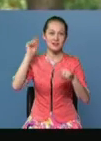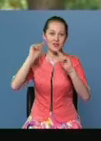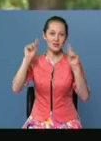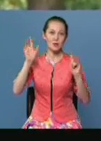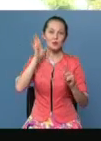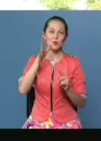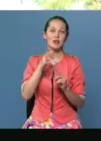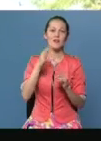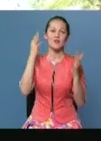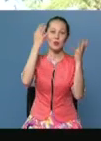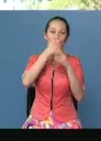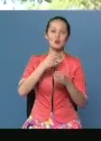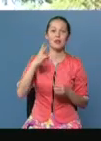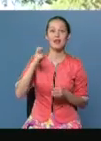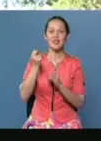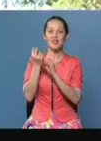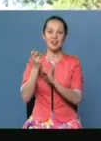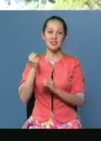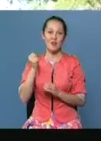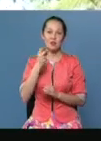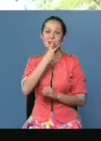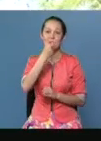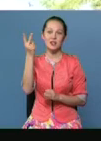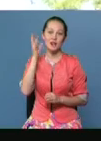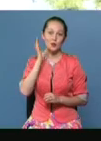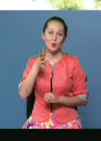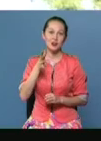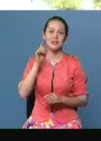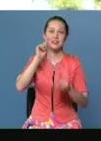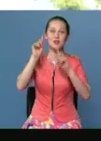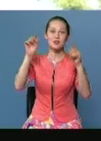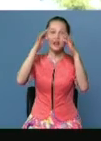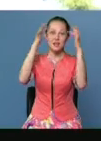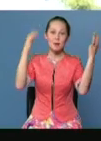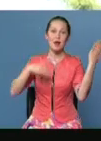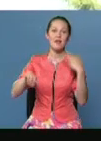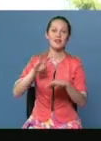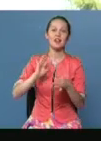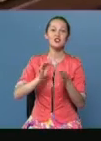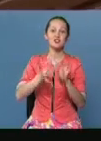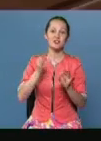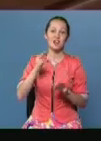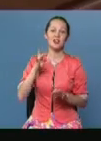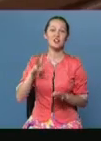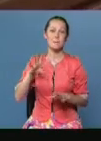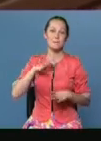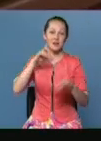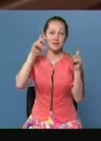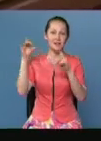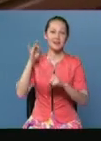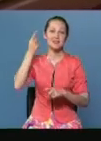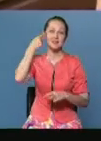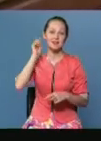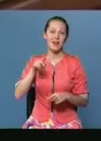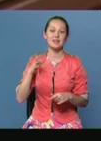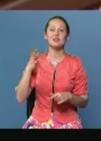ночь на 12 августа. Опыт есть. Год назад Георгий снимал звездное небо над Ижевском и Крымом. Так что знает, теперь все, что нужно для